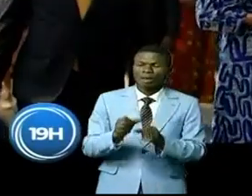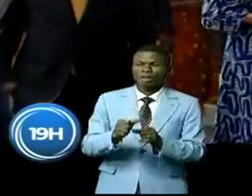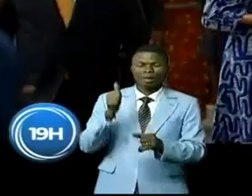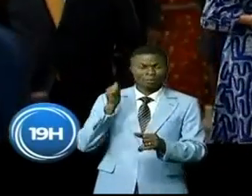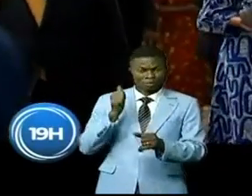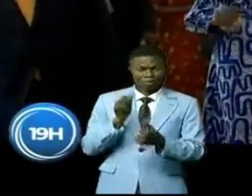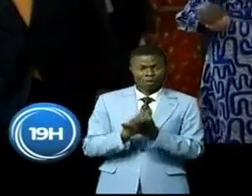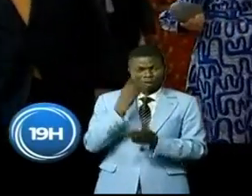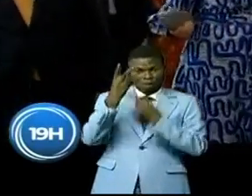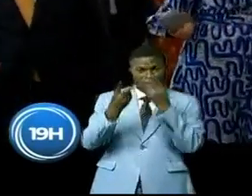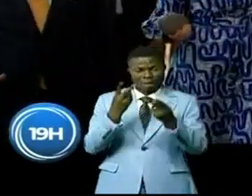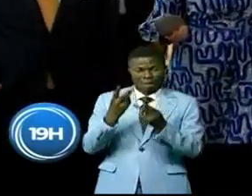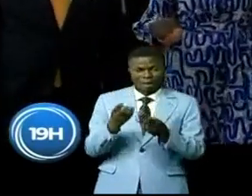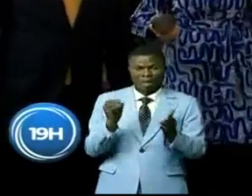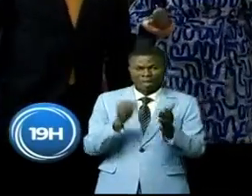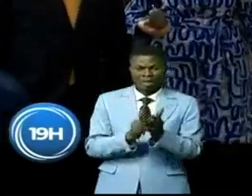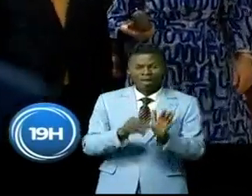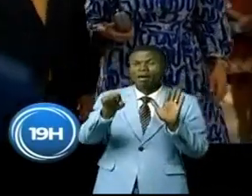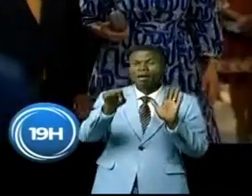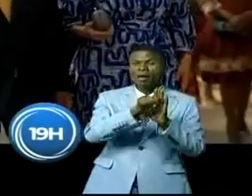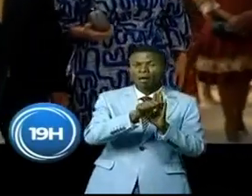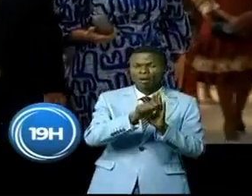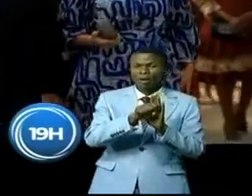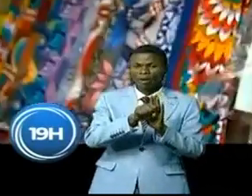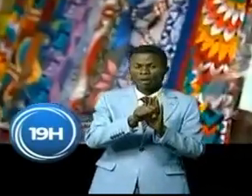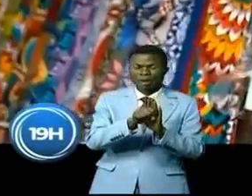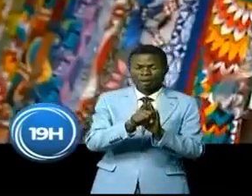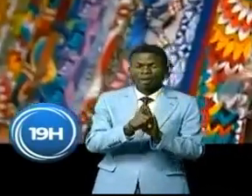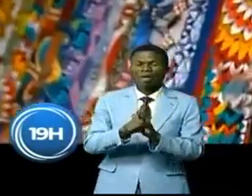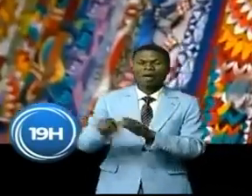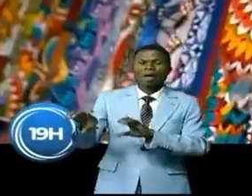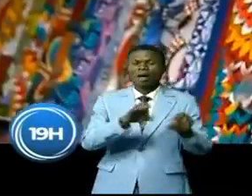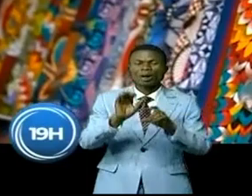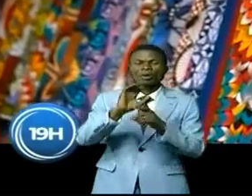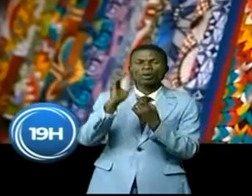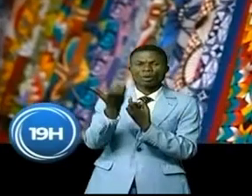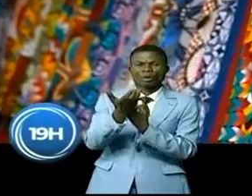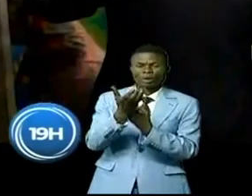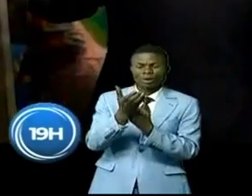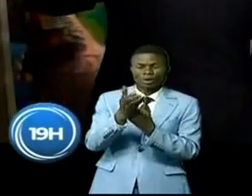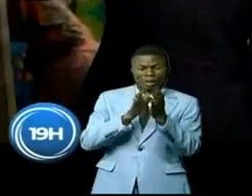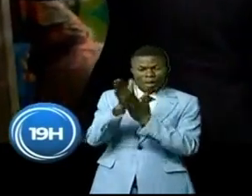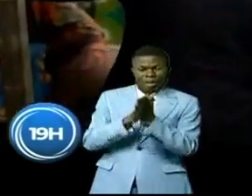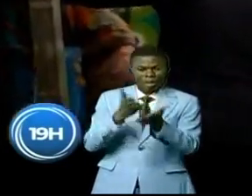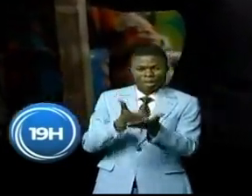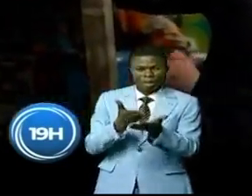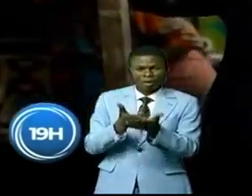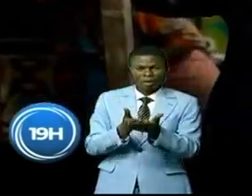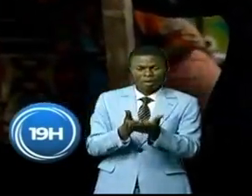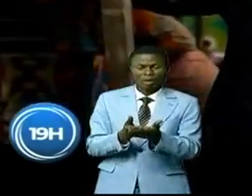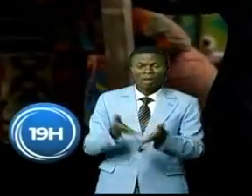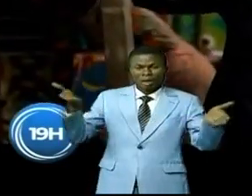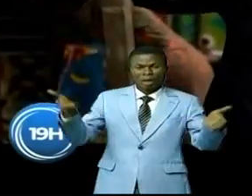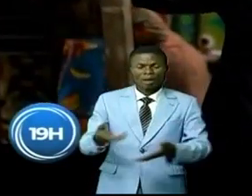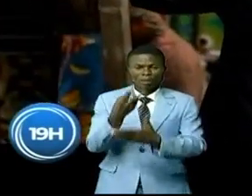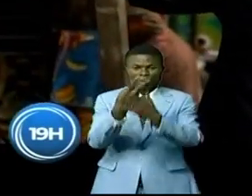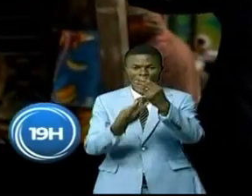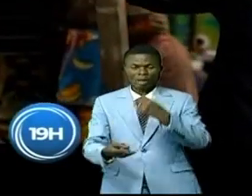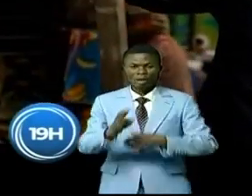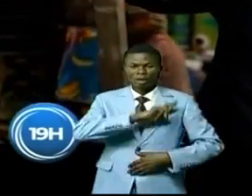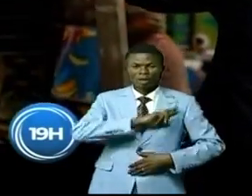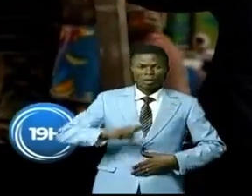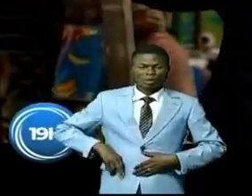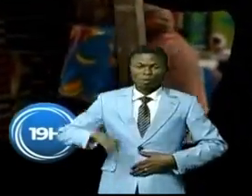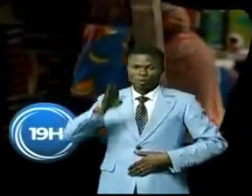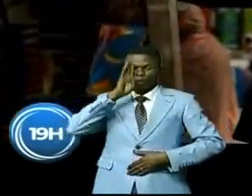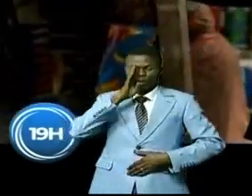Mais cette visite revêt une symbolique au-delà de l'aspect culturel qui attire le premier regard. La présence du couple royal auprès de ses femmes